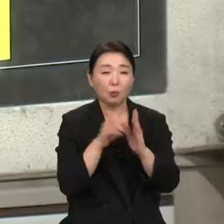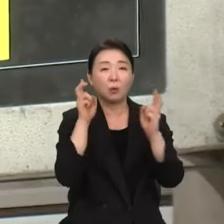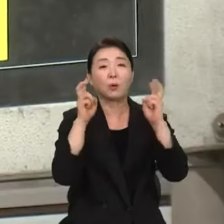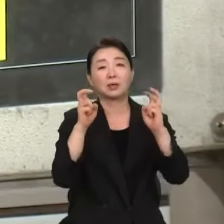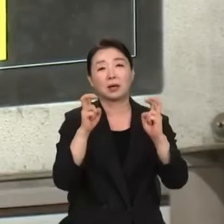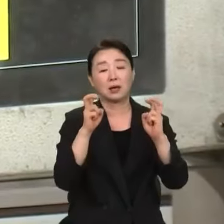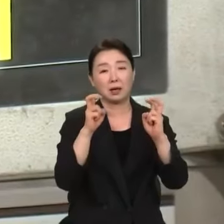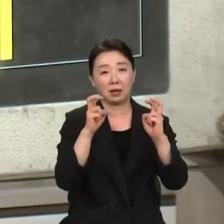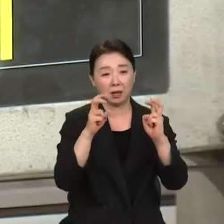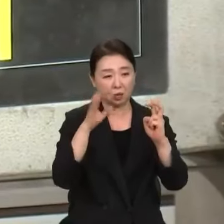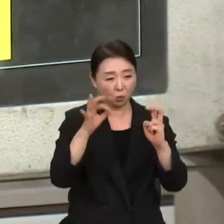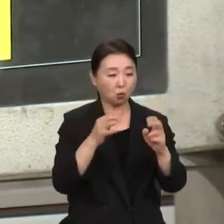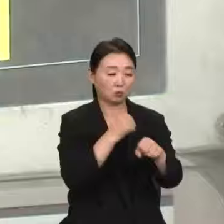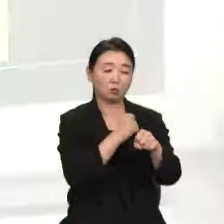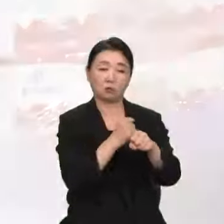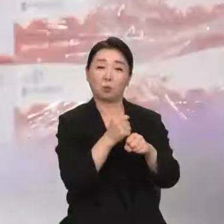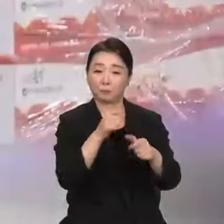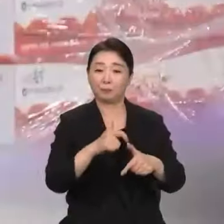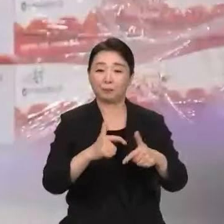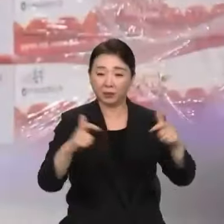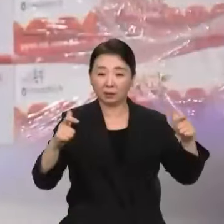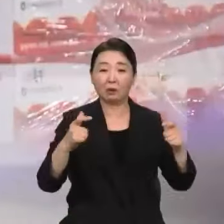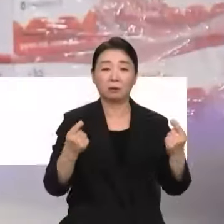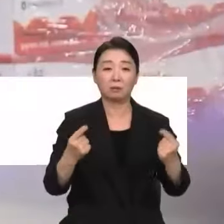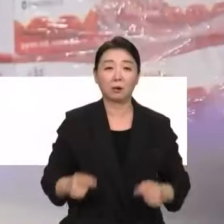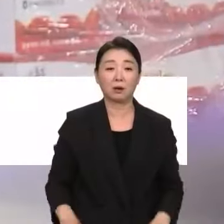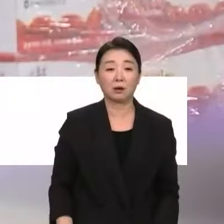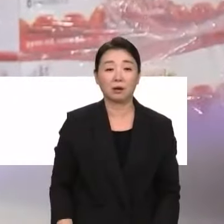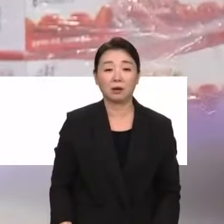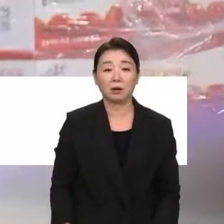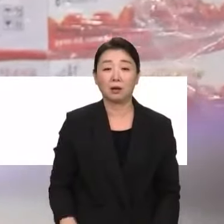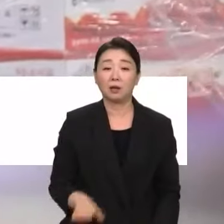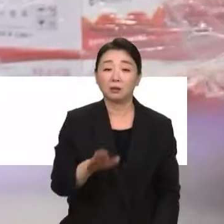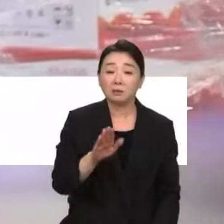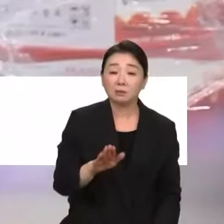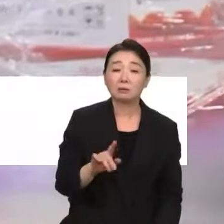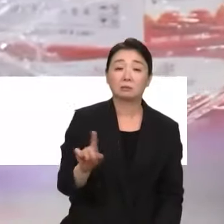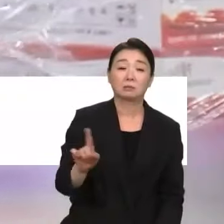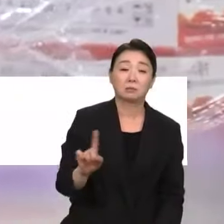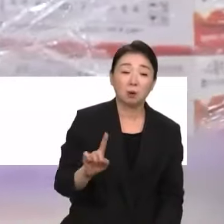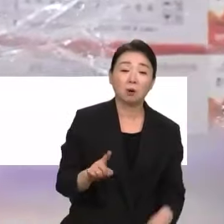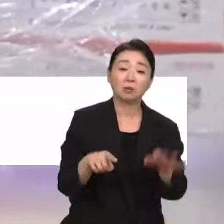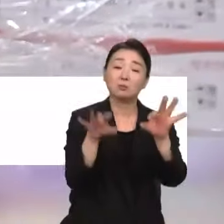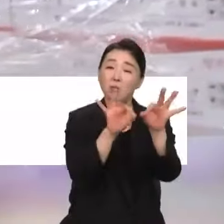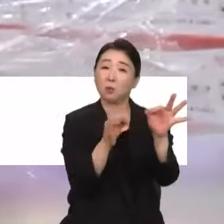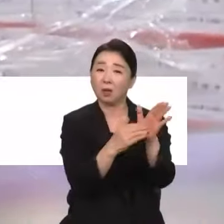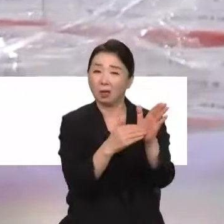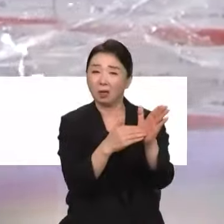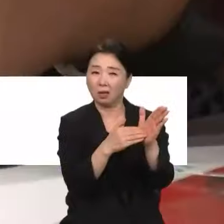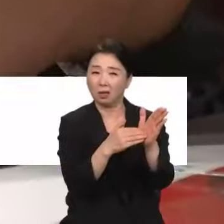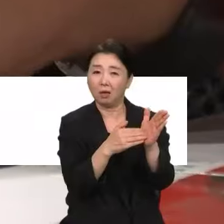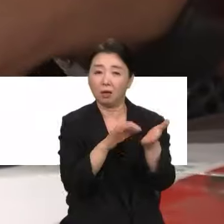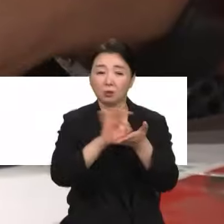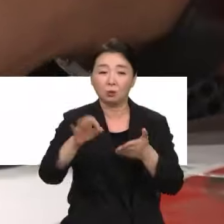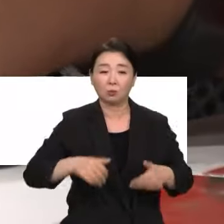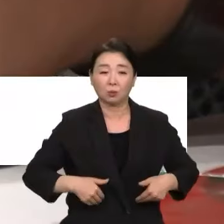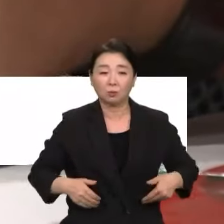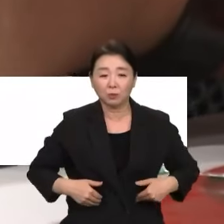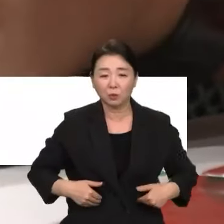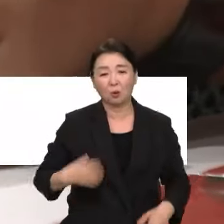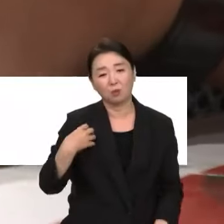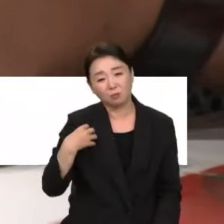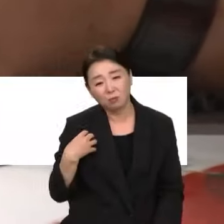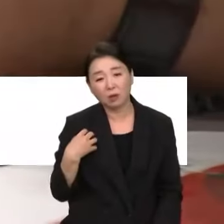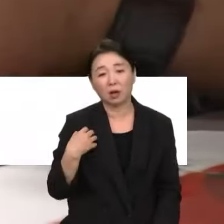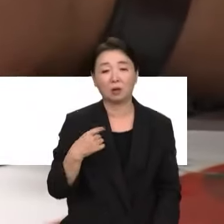같이 늘어나는 구조입니다. 우선지까지 따지면 한 10% 정도 나가지. 부담이 되게 많지. 어떤 때 평균 단가가 좀 만 원도